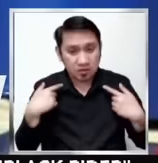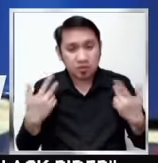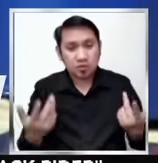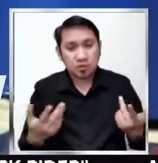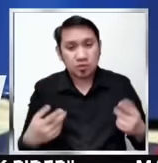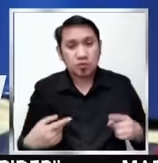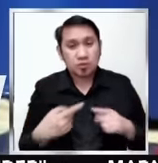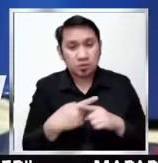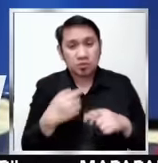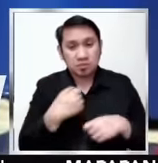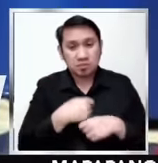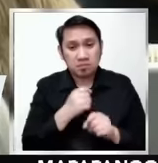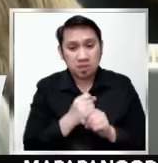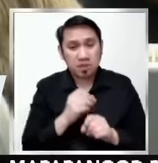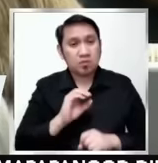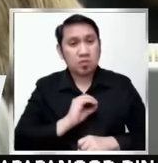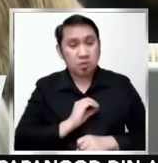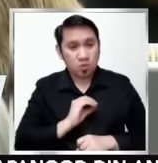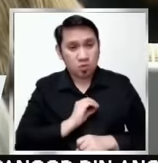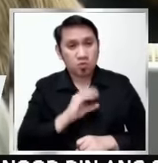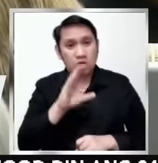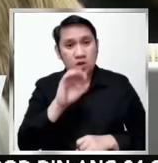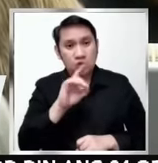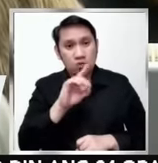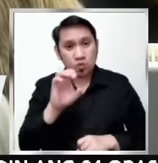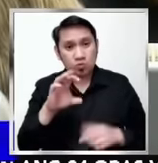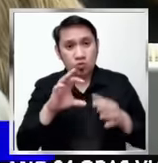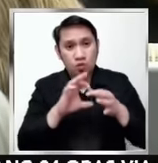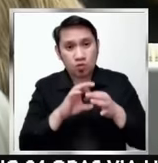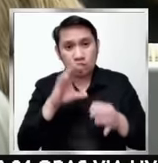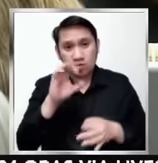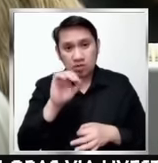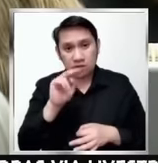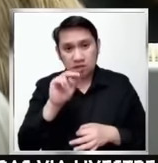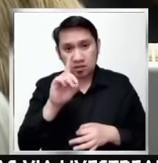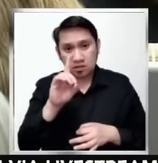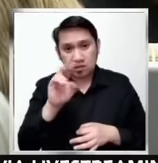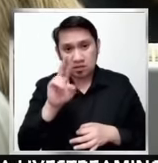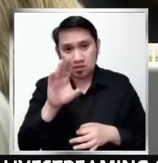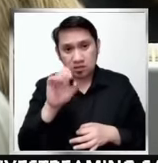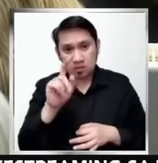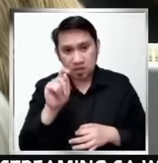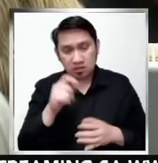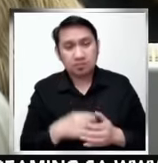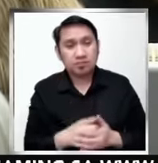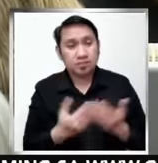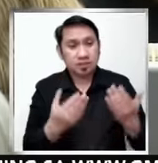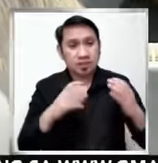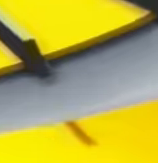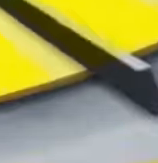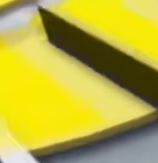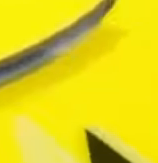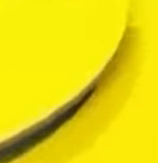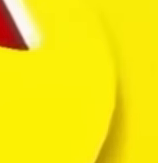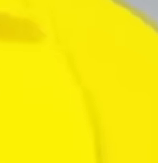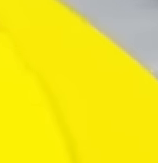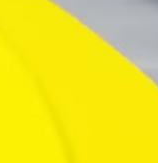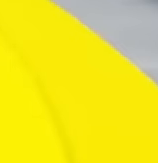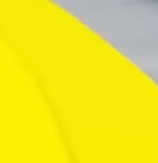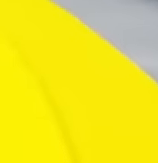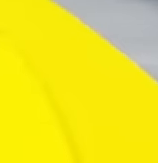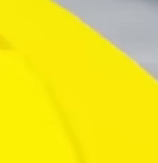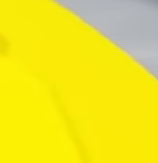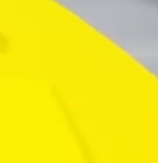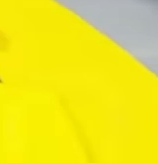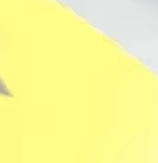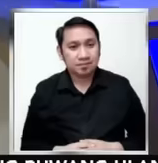our own code of conduct. Para sa GMA Integrated News, Ivan Mayrina nakatutok 24 oras. Chika in a